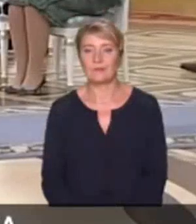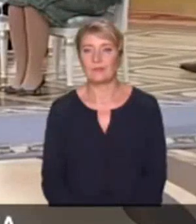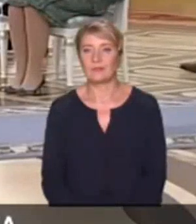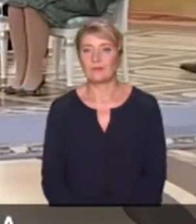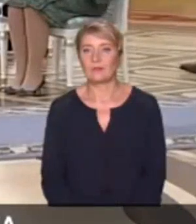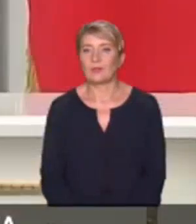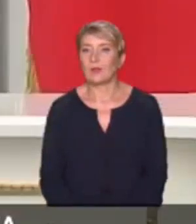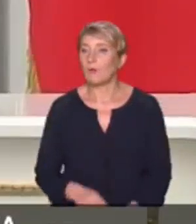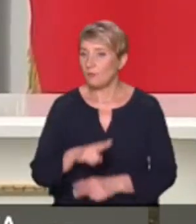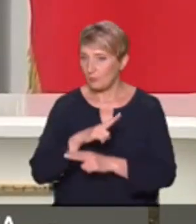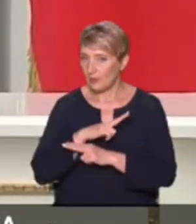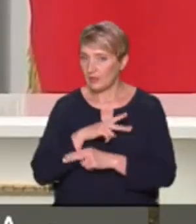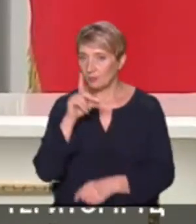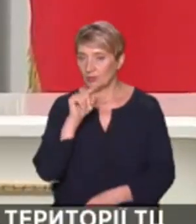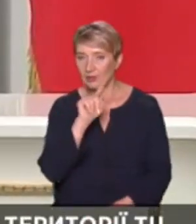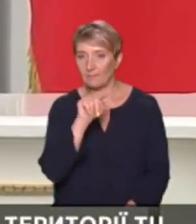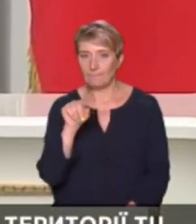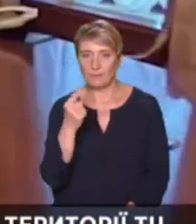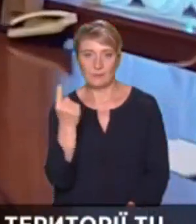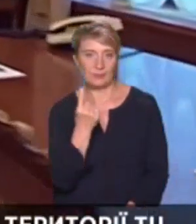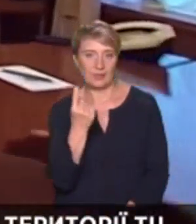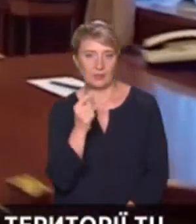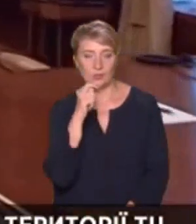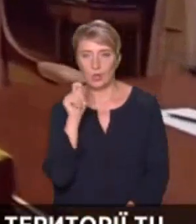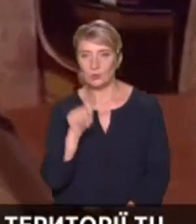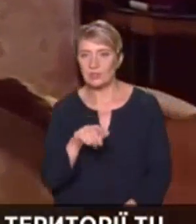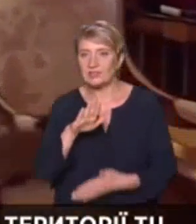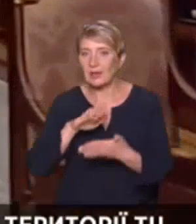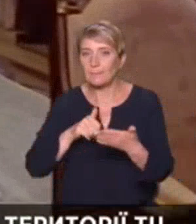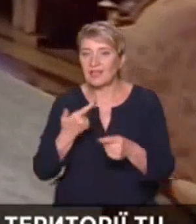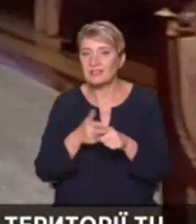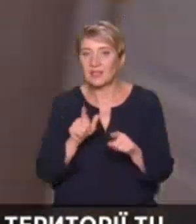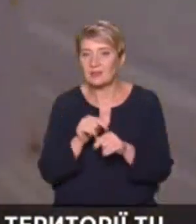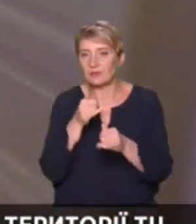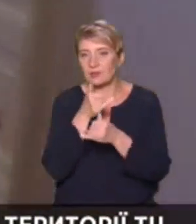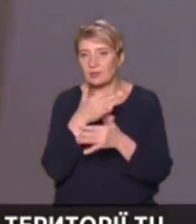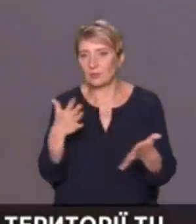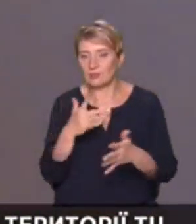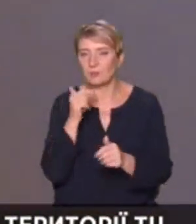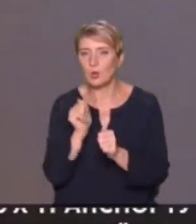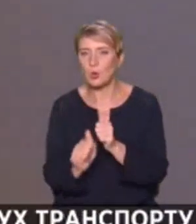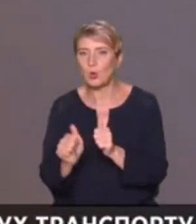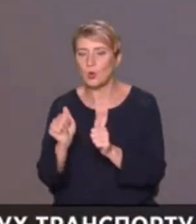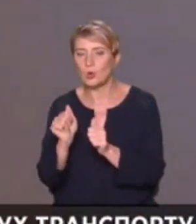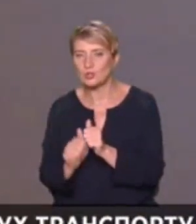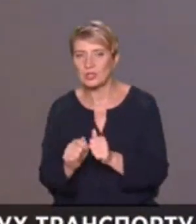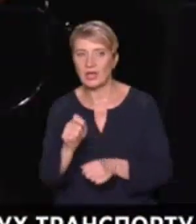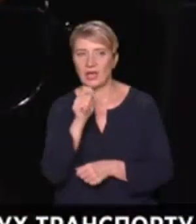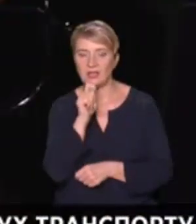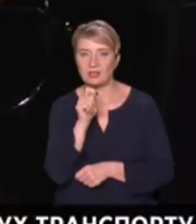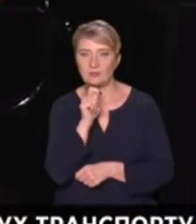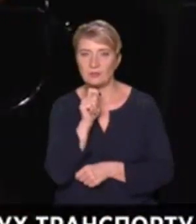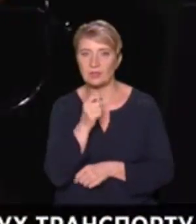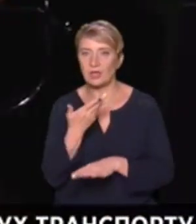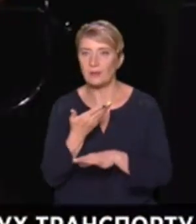Чи не вмер Путін? Питання номер один для українців. Без цього не обходиться чи не кожне інтерв'ю. А чи